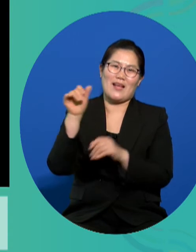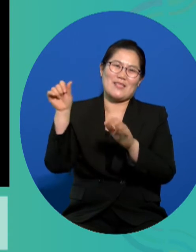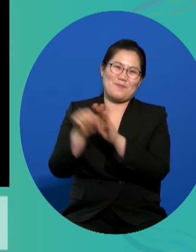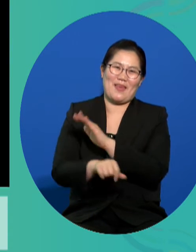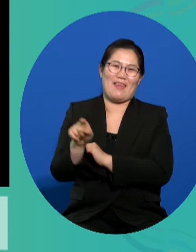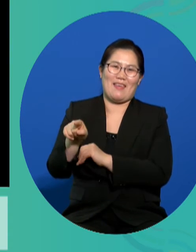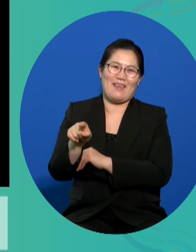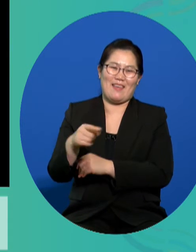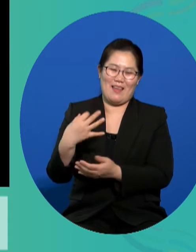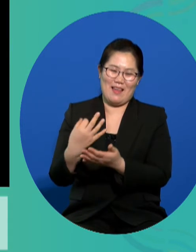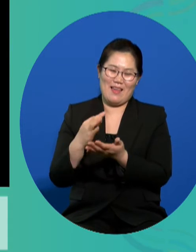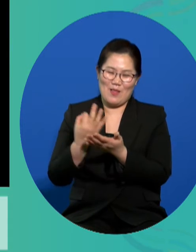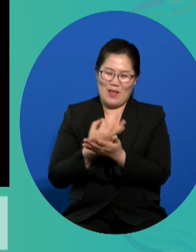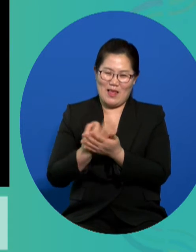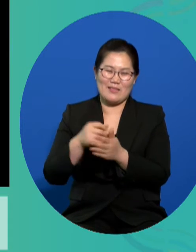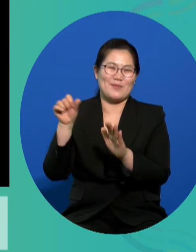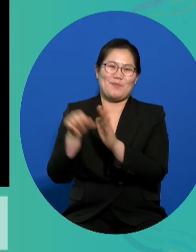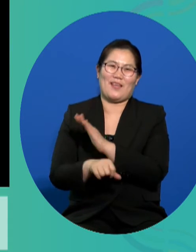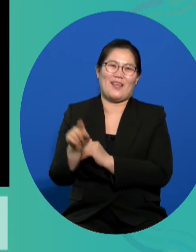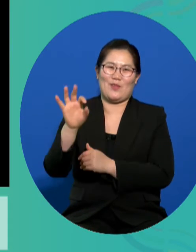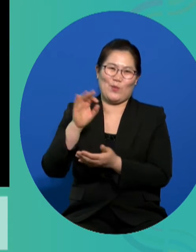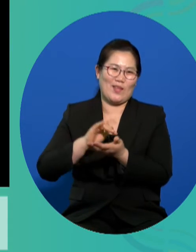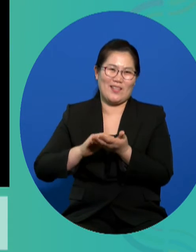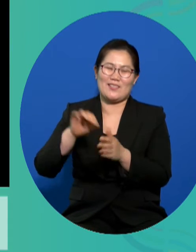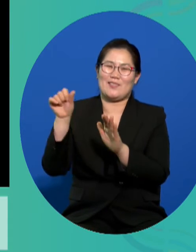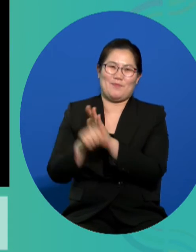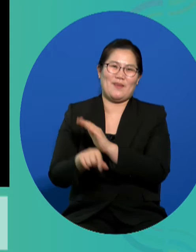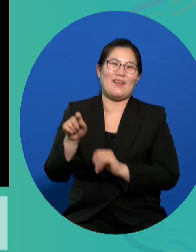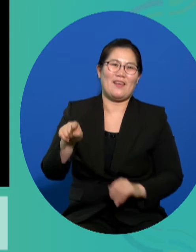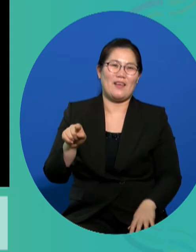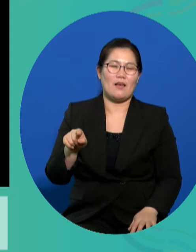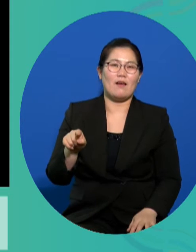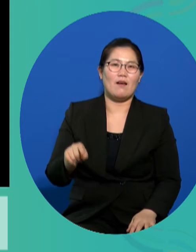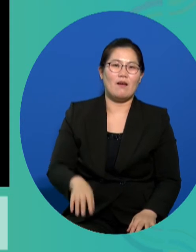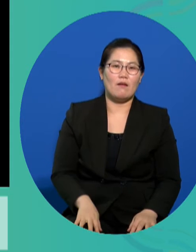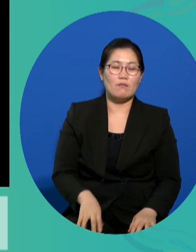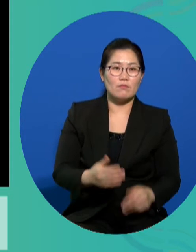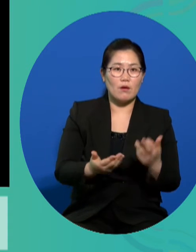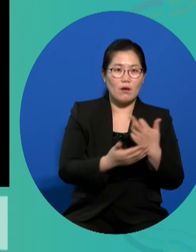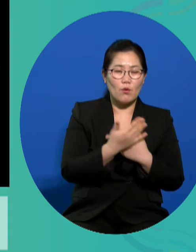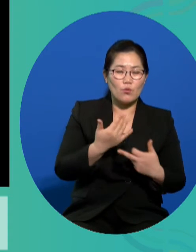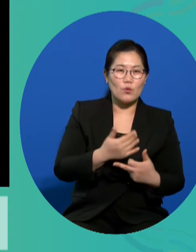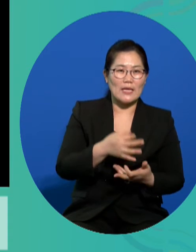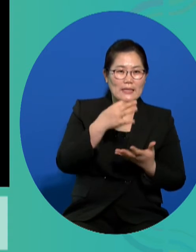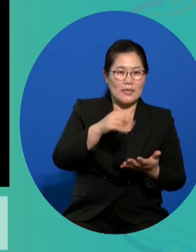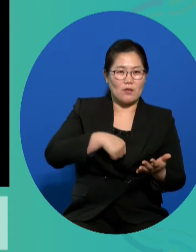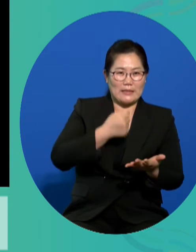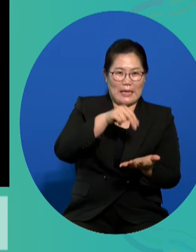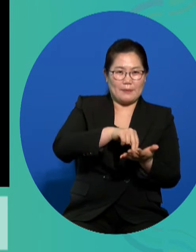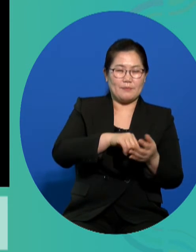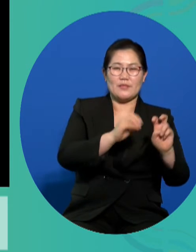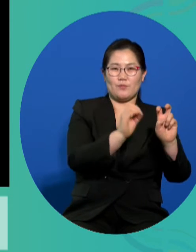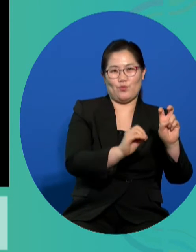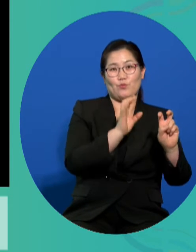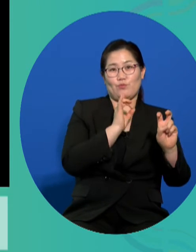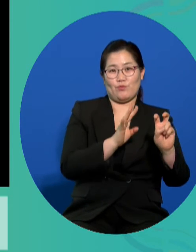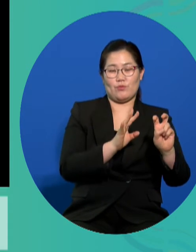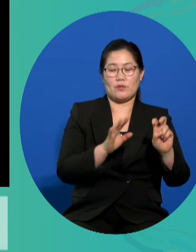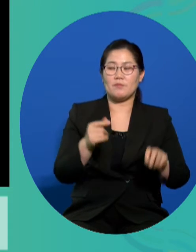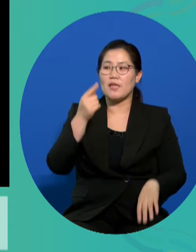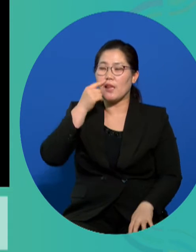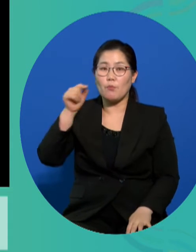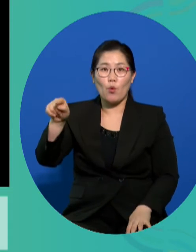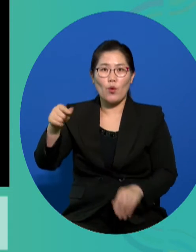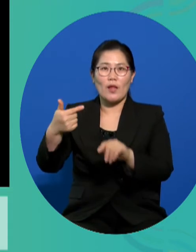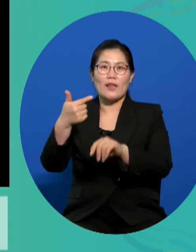사례죠. 우리 강원도도 이제 재정 자립도가 상당히 낮잖아요. 거의 뭐 20% 수준이잖아요. 재정 자립도가. 이 나가노 같은 경우는